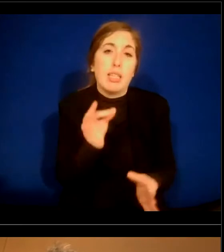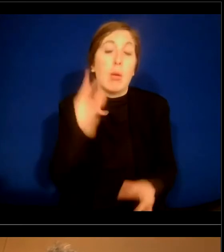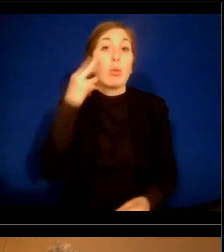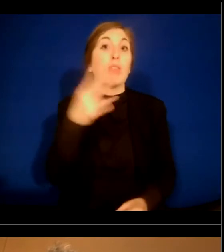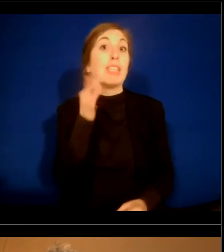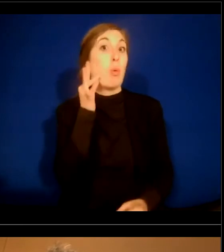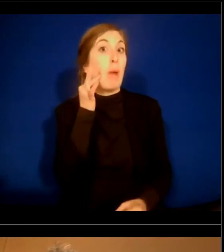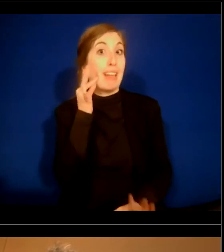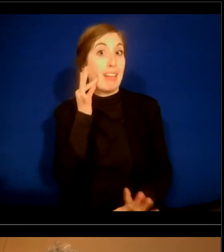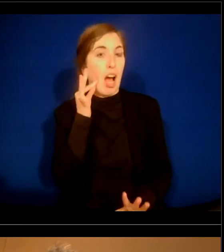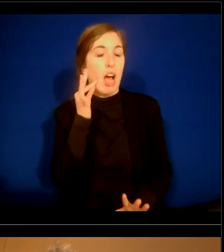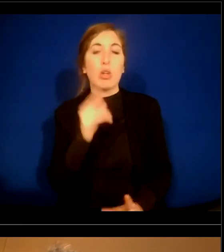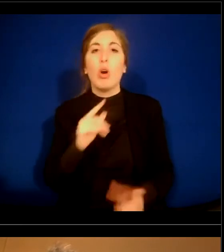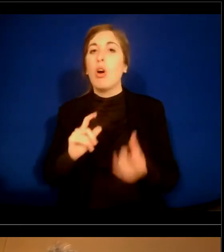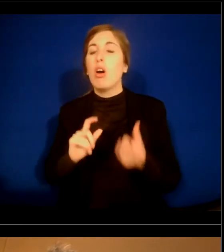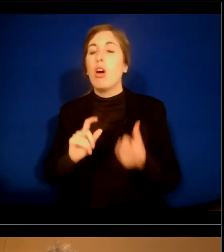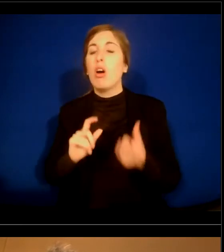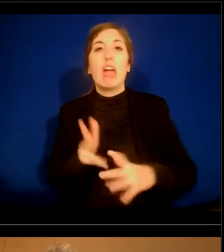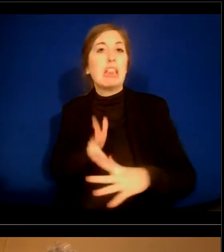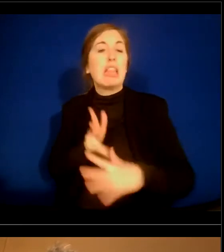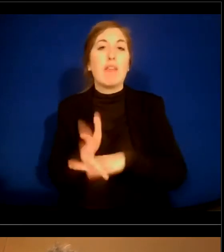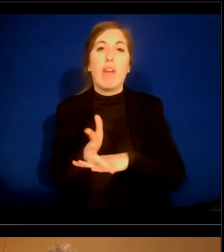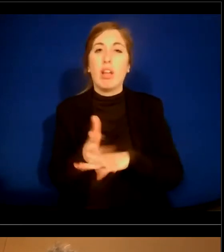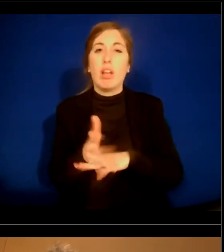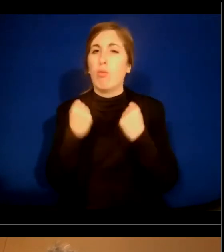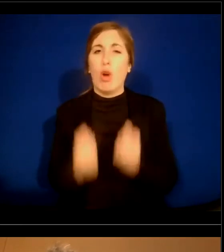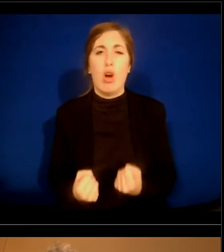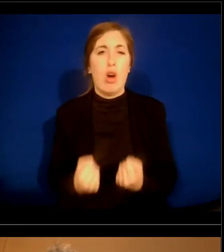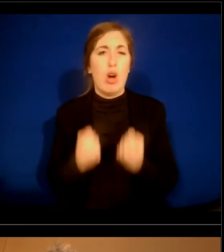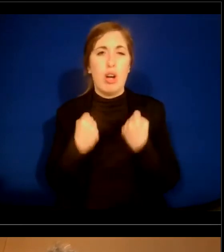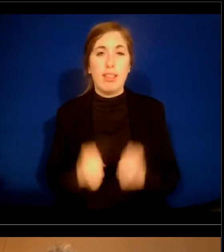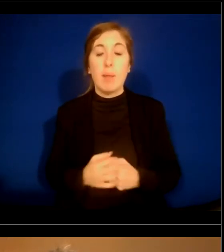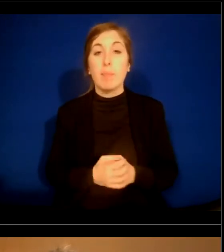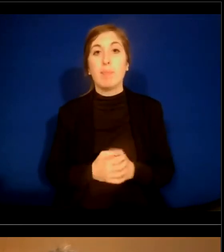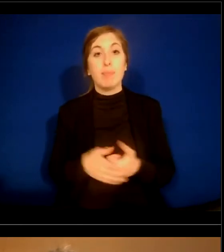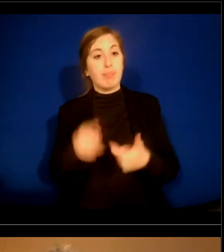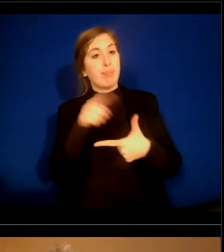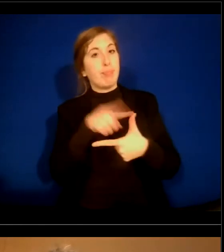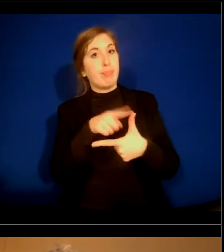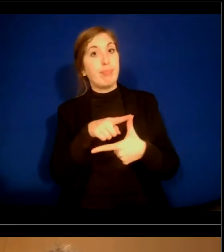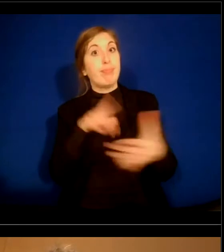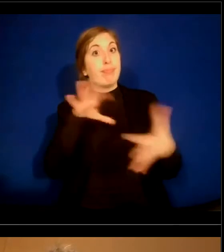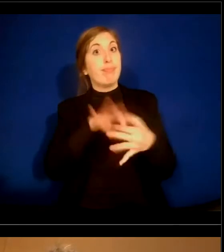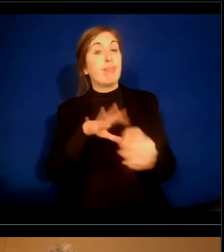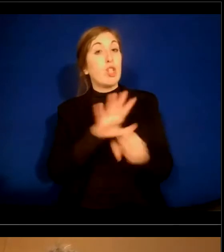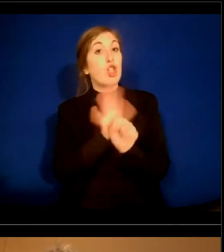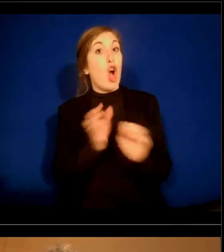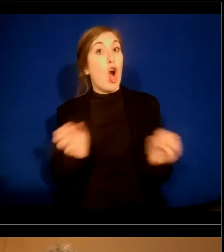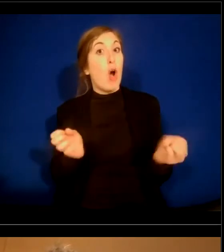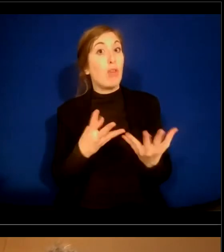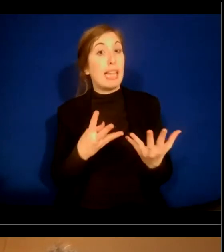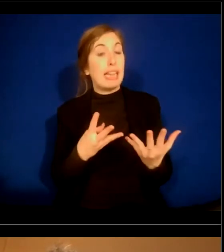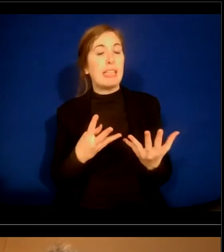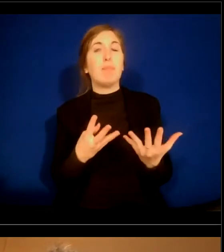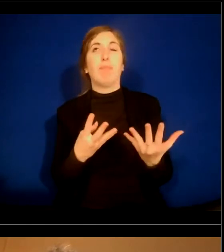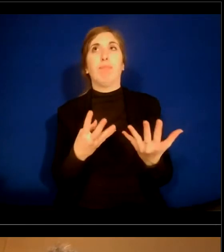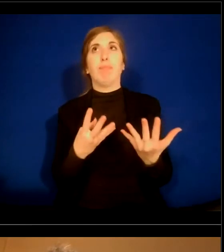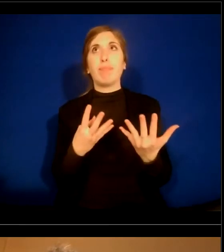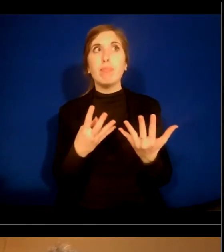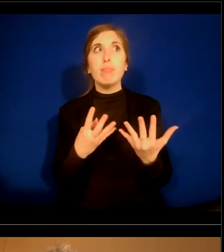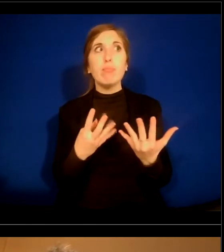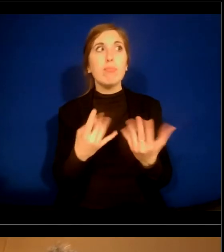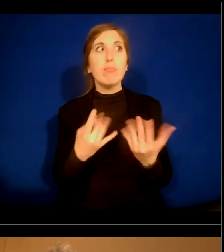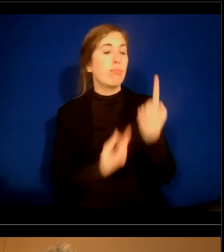molto molto forte. E per quanto riguarda il Covid, la situazione è